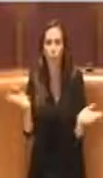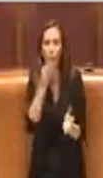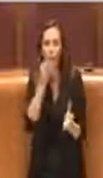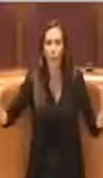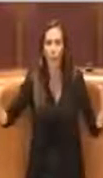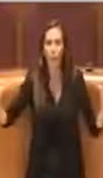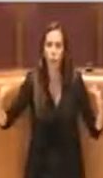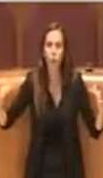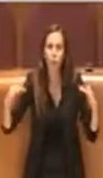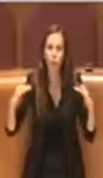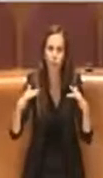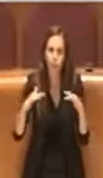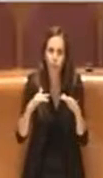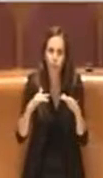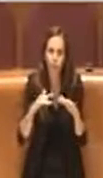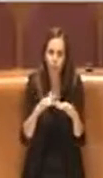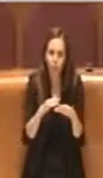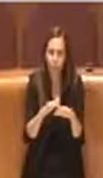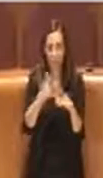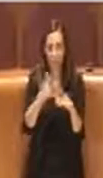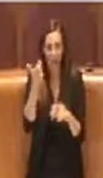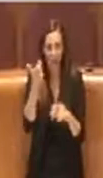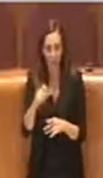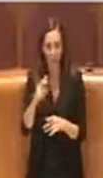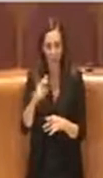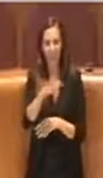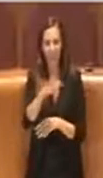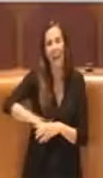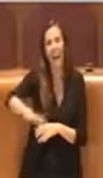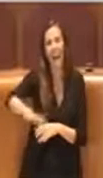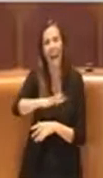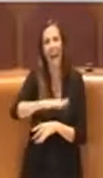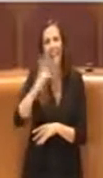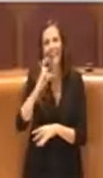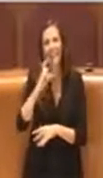nonché una sottrazione alla forma di degrado di alcune aree verdi che